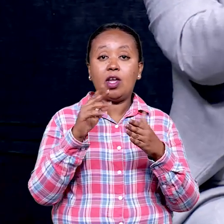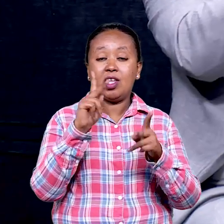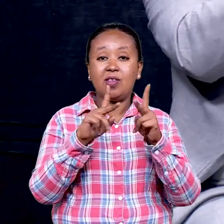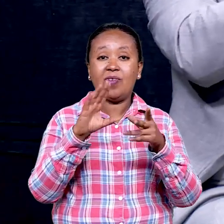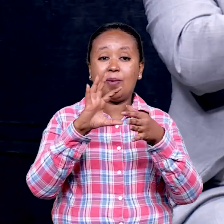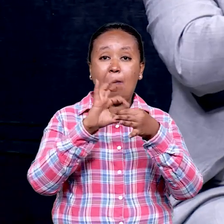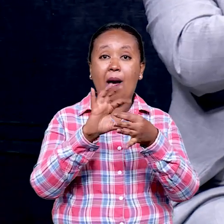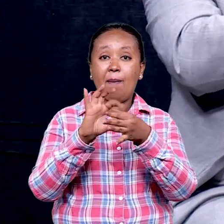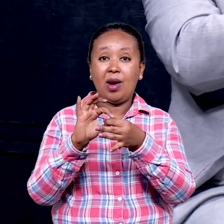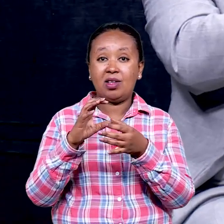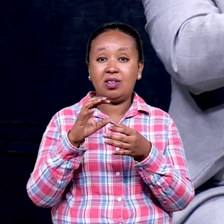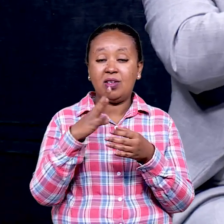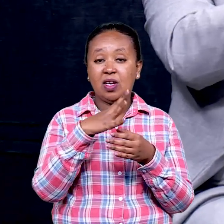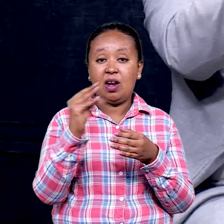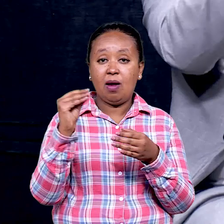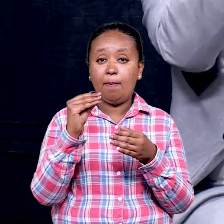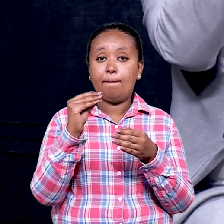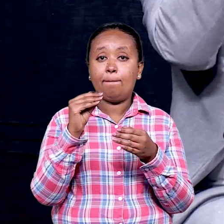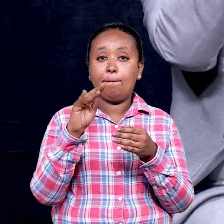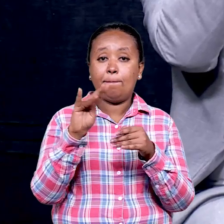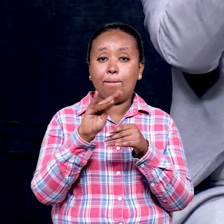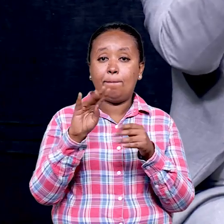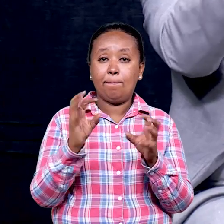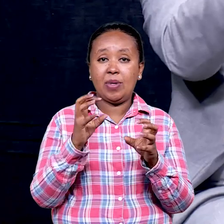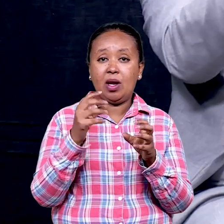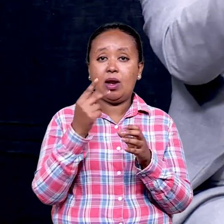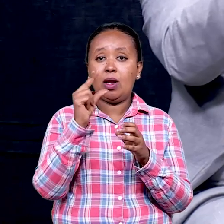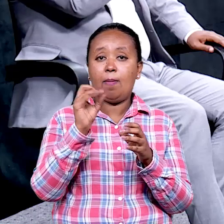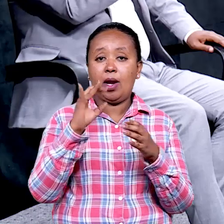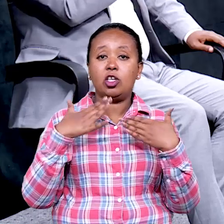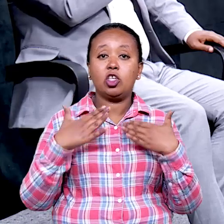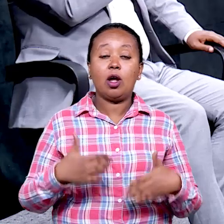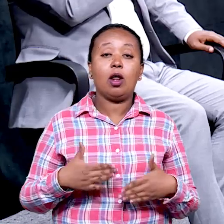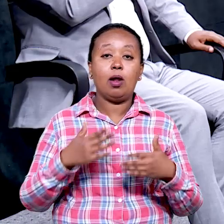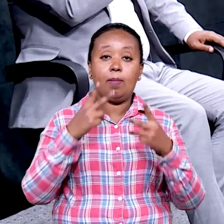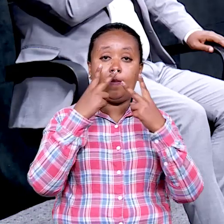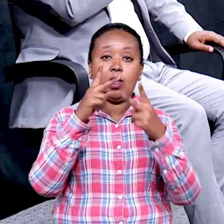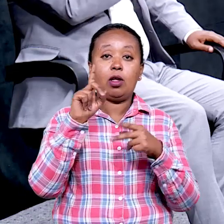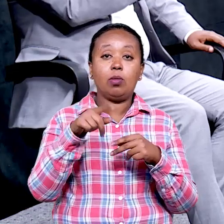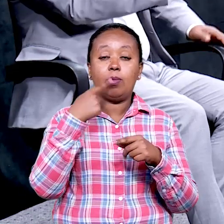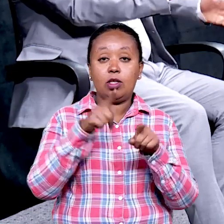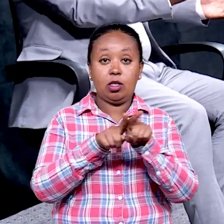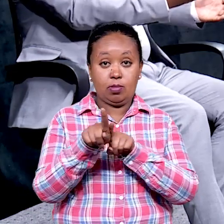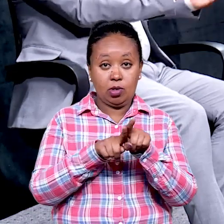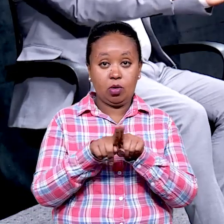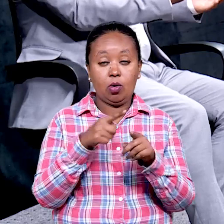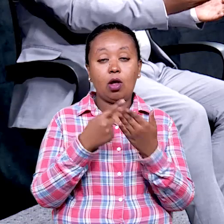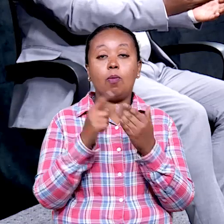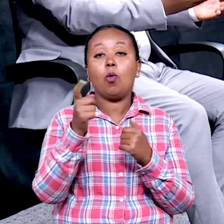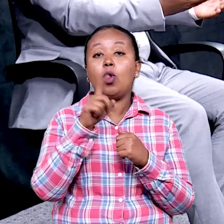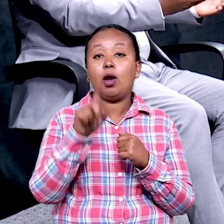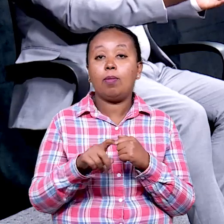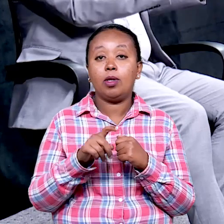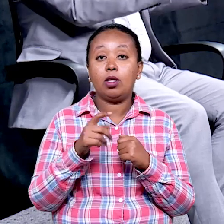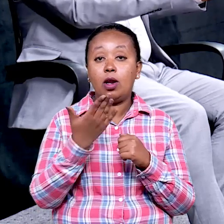የሲቪክ ማህበራትንም ሆነ ሚዲያን እንደ ባለ ድርሻ አካል አድርጎ ማየት አለባቸው ተባብለን ተስማምተናል። እሱም ነው